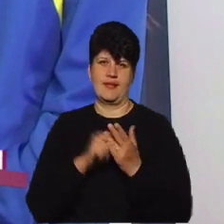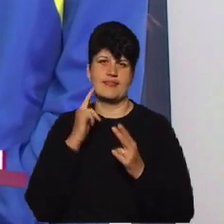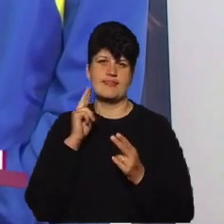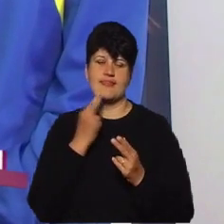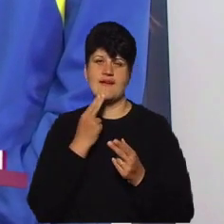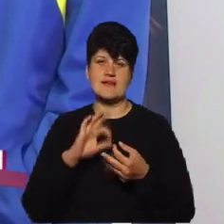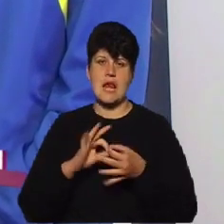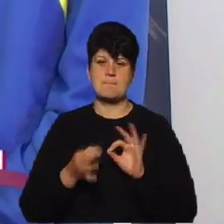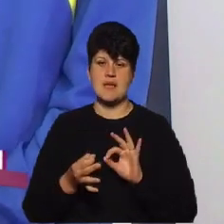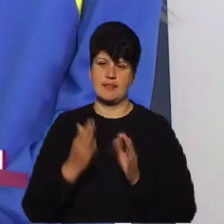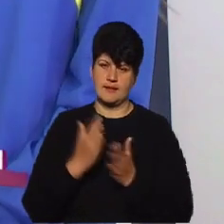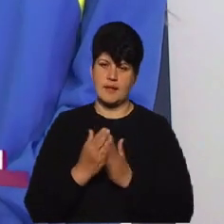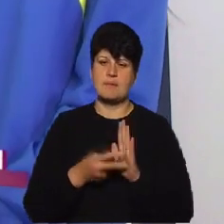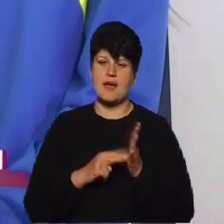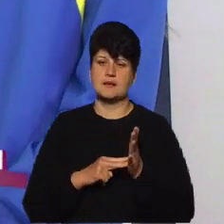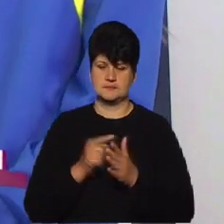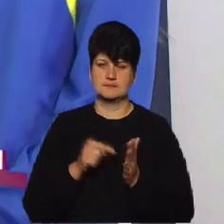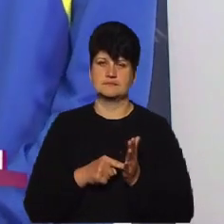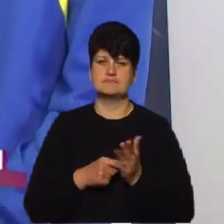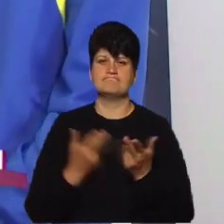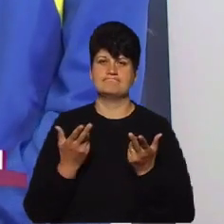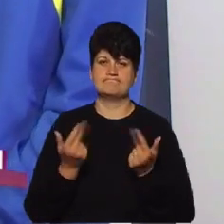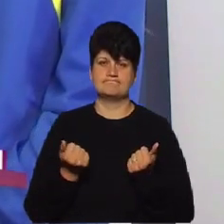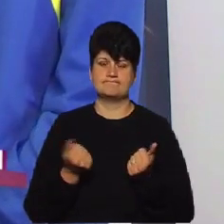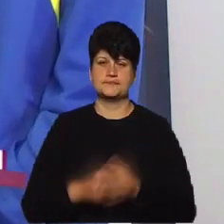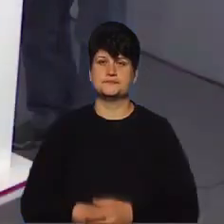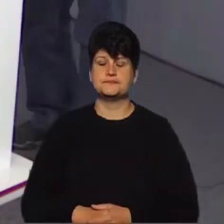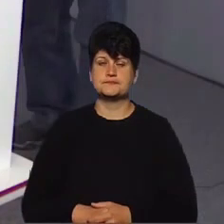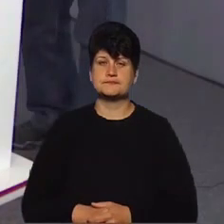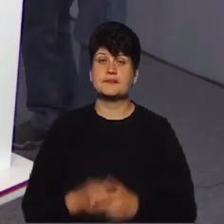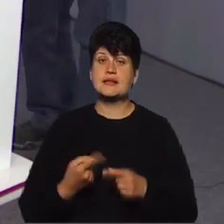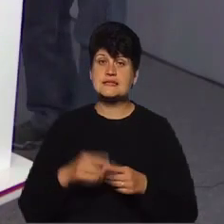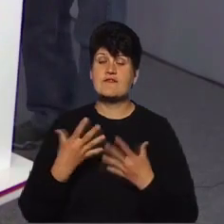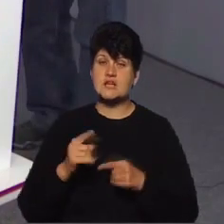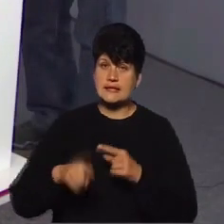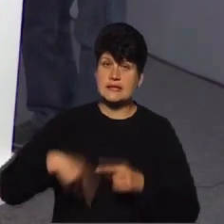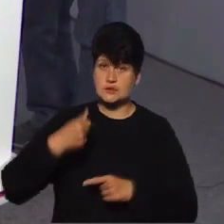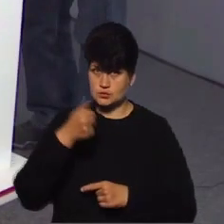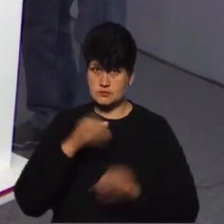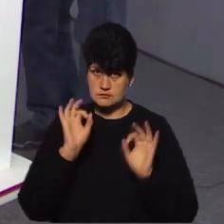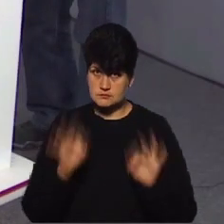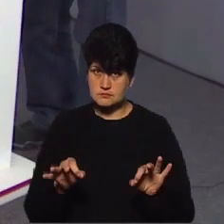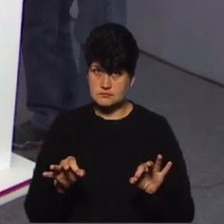чи є така мета? Так. Це вже в наступному році буде, так? Правильно?